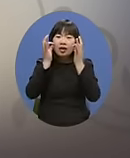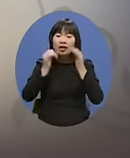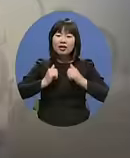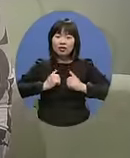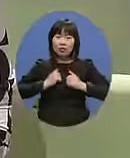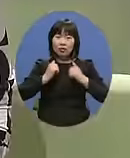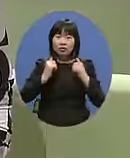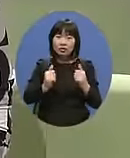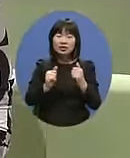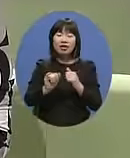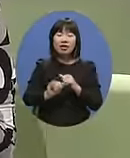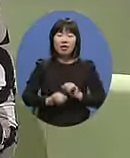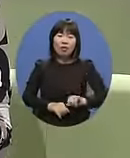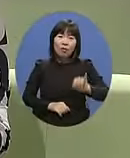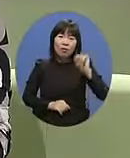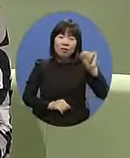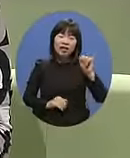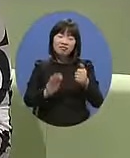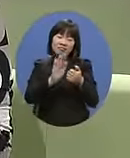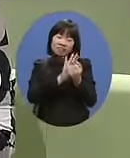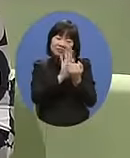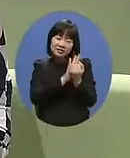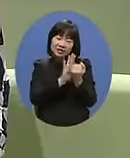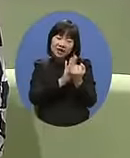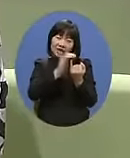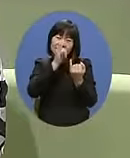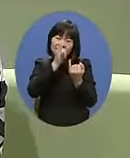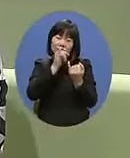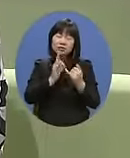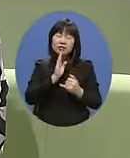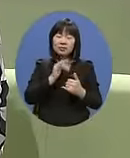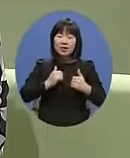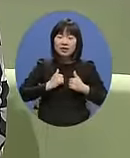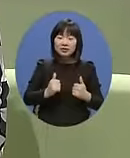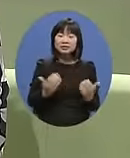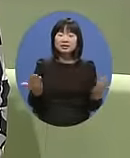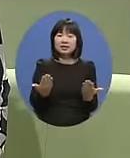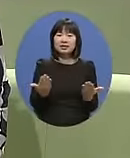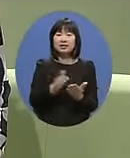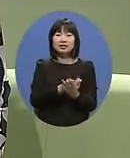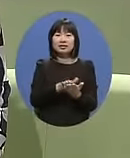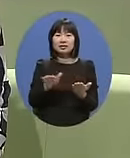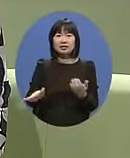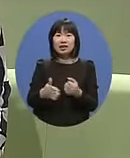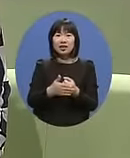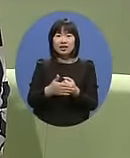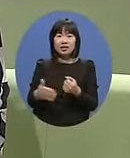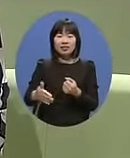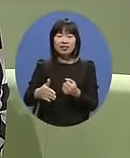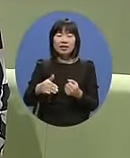열심히 언니들이 뒷바라지를 하고 아주 굉장히 열심히 일을 했습니다. 그래서 네. 여기서